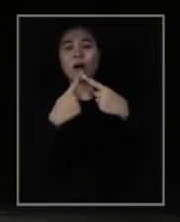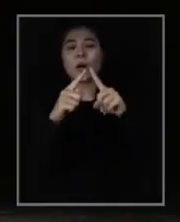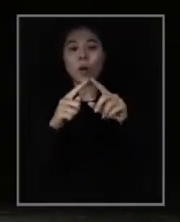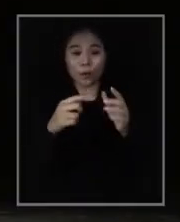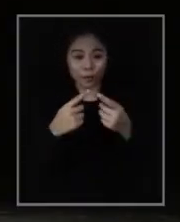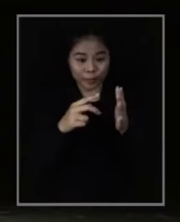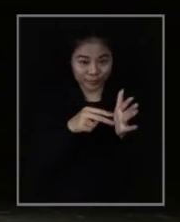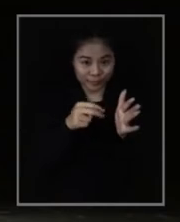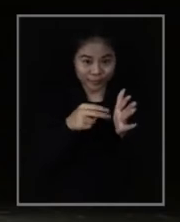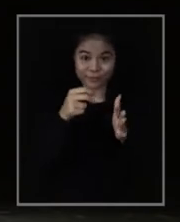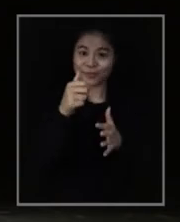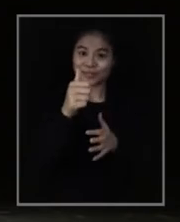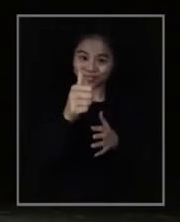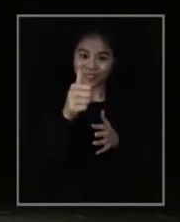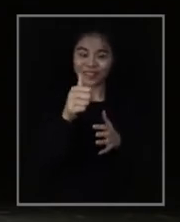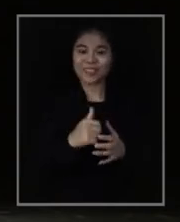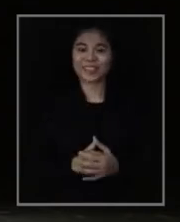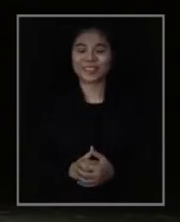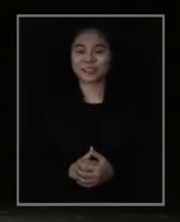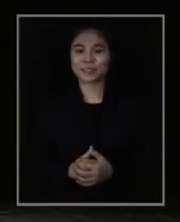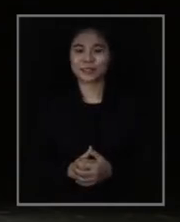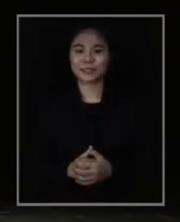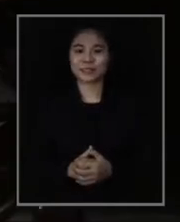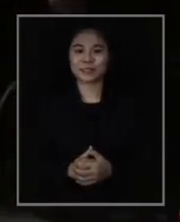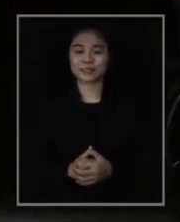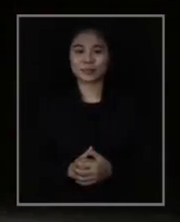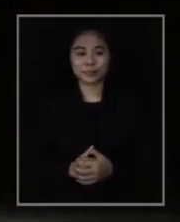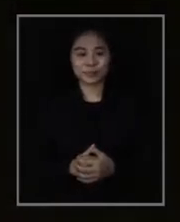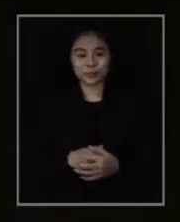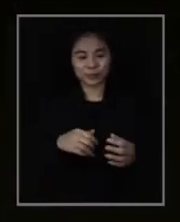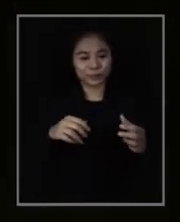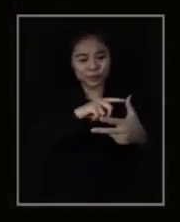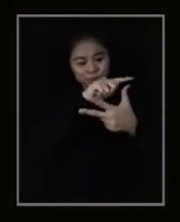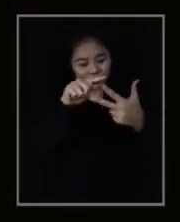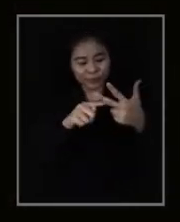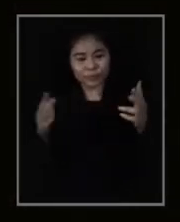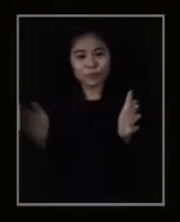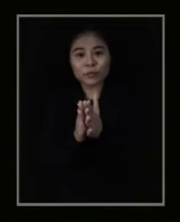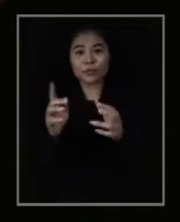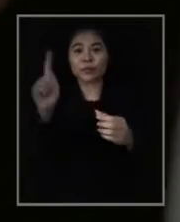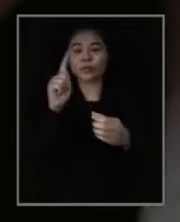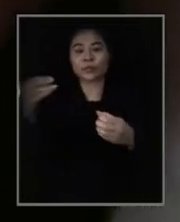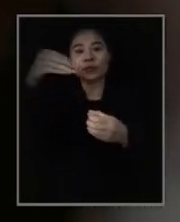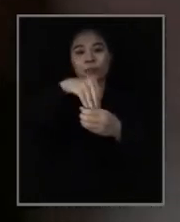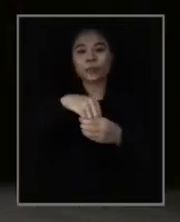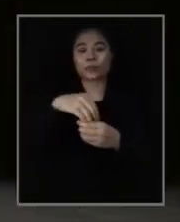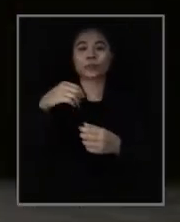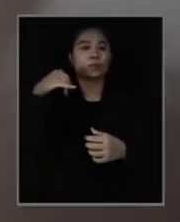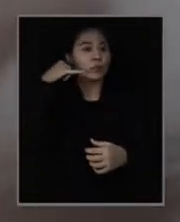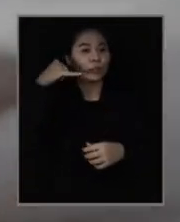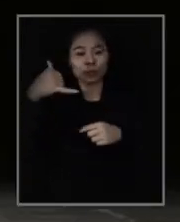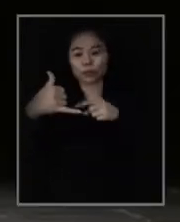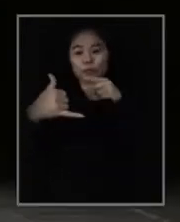และ Smart Leg Technology ที่จะทำให้คนวิ่งไม่ได้วิ่งได้ทั้งหมดนี้คือนวัตกรรมที่รวมอยู่